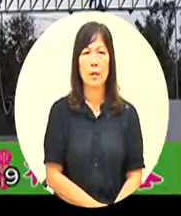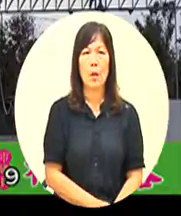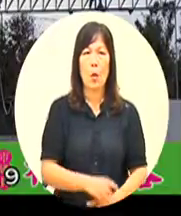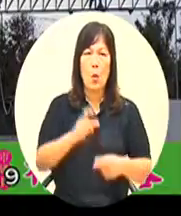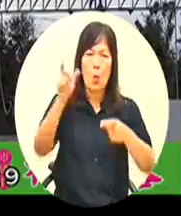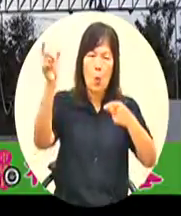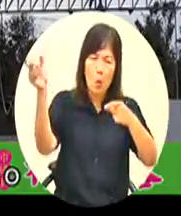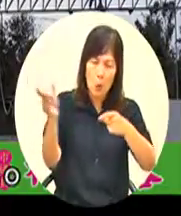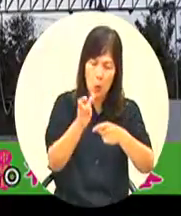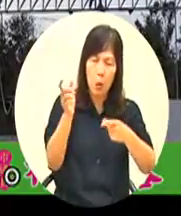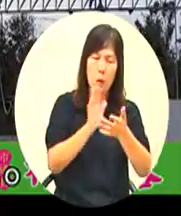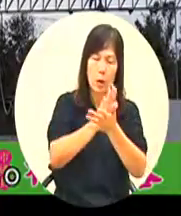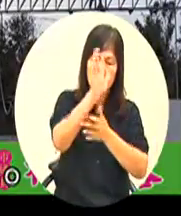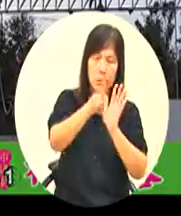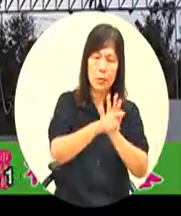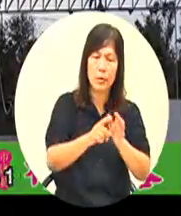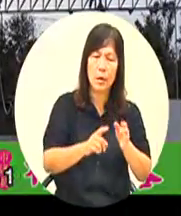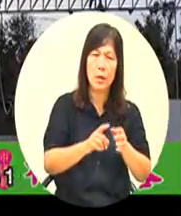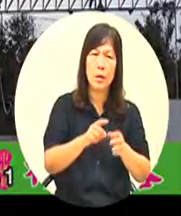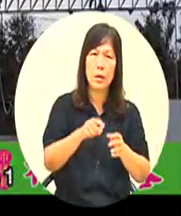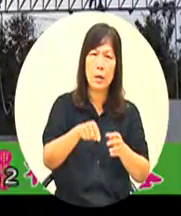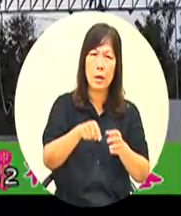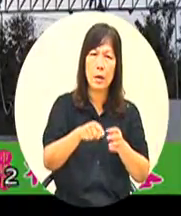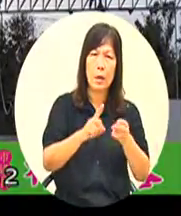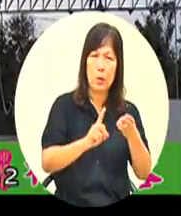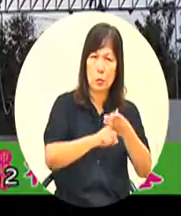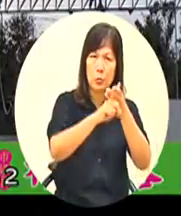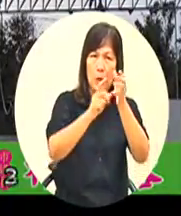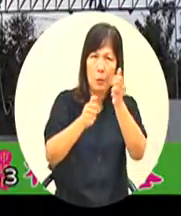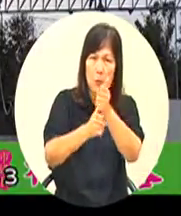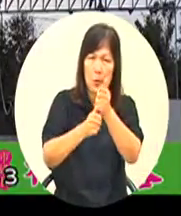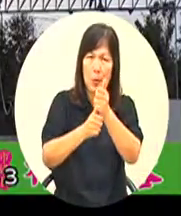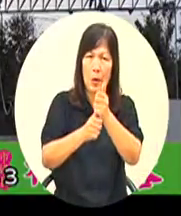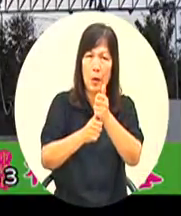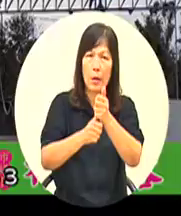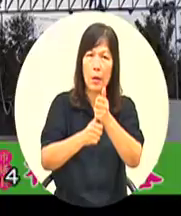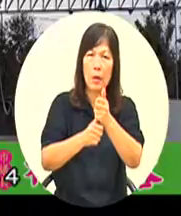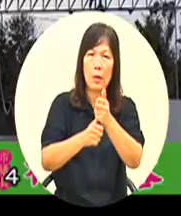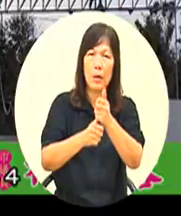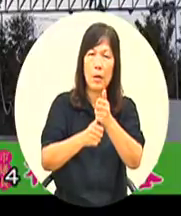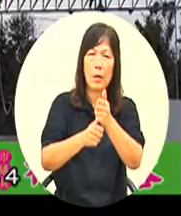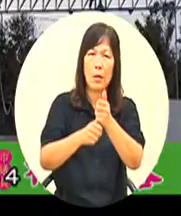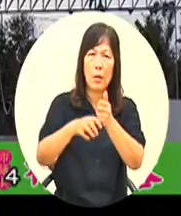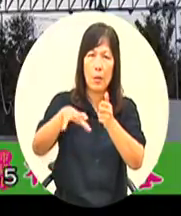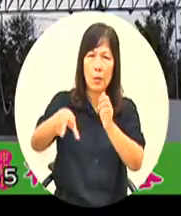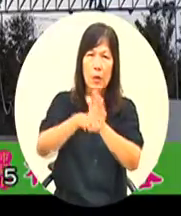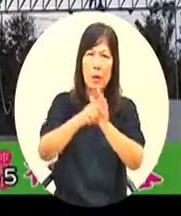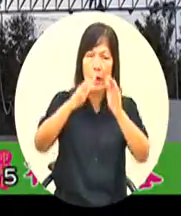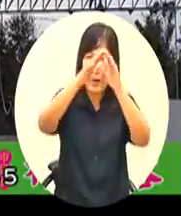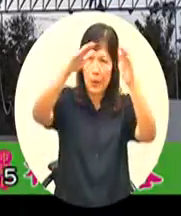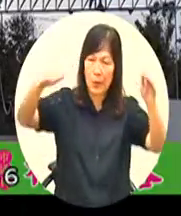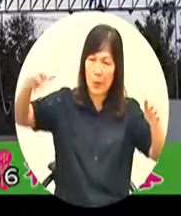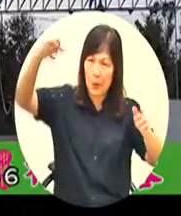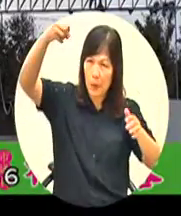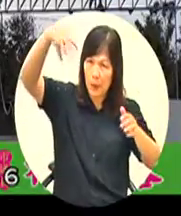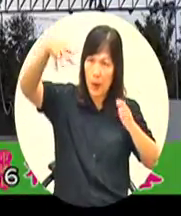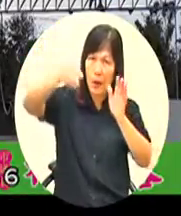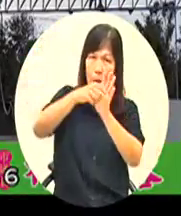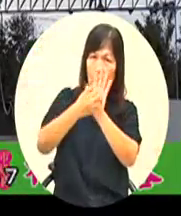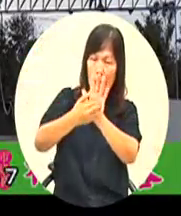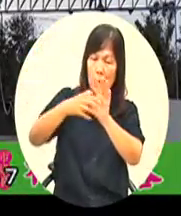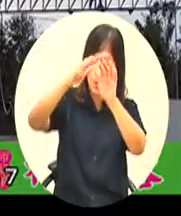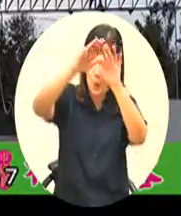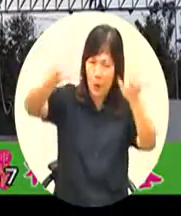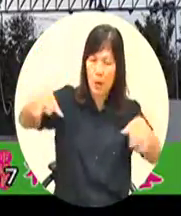台后的这个主副这个哈主场加副场这个遮阳网完全都没有